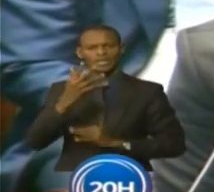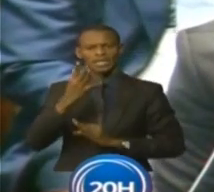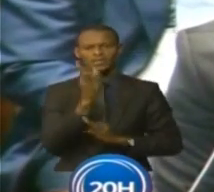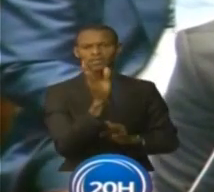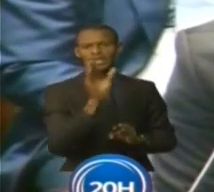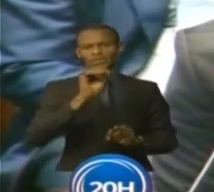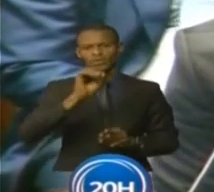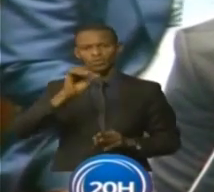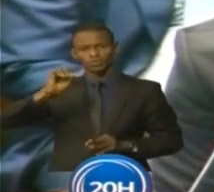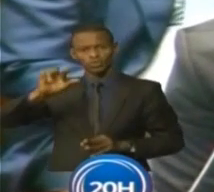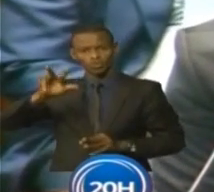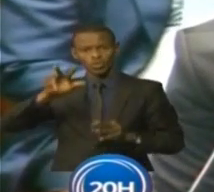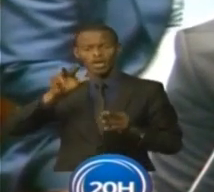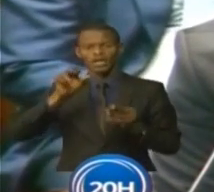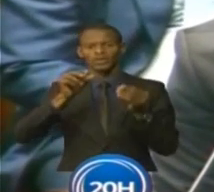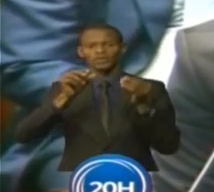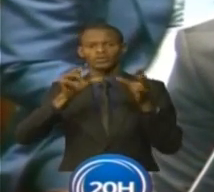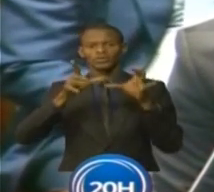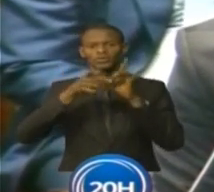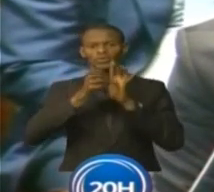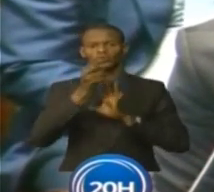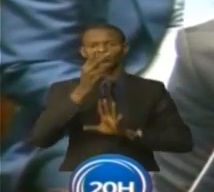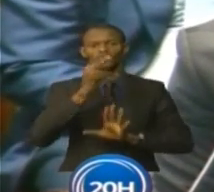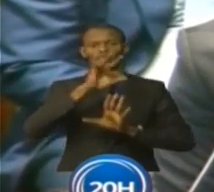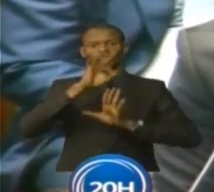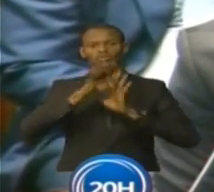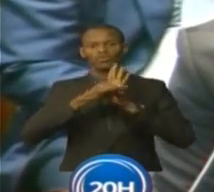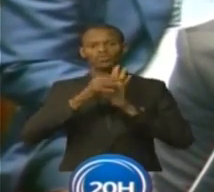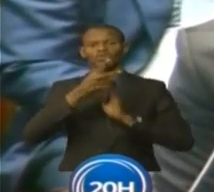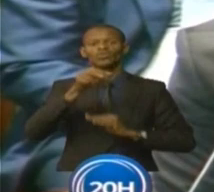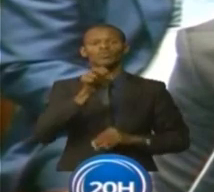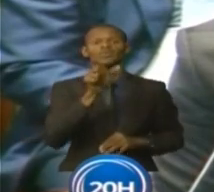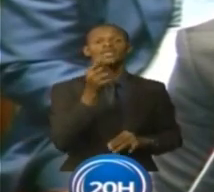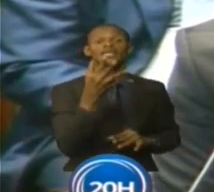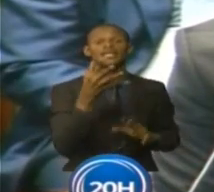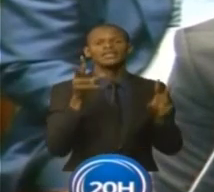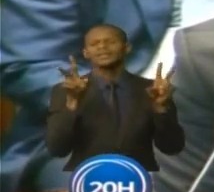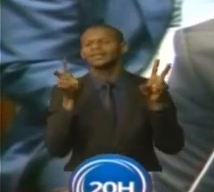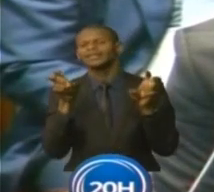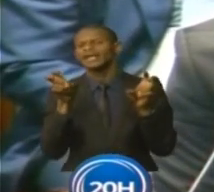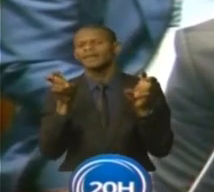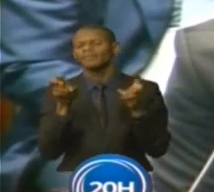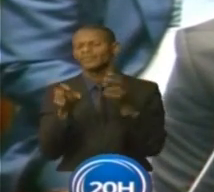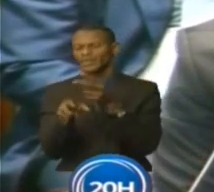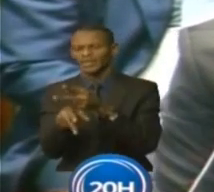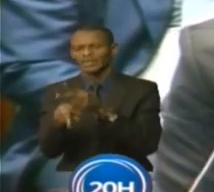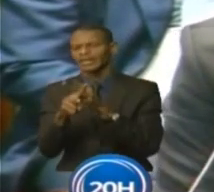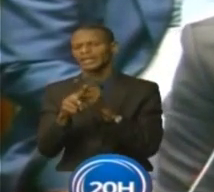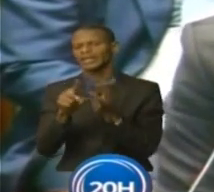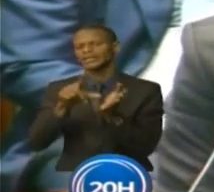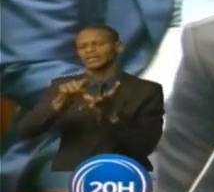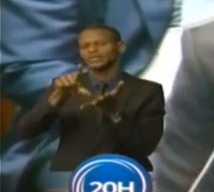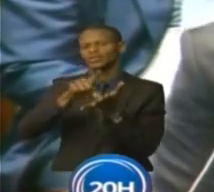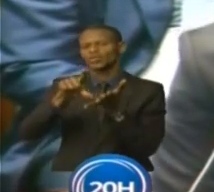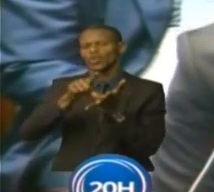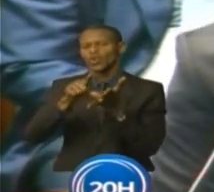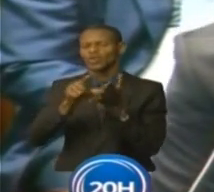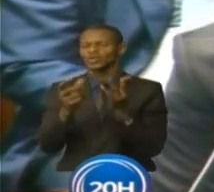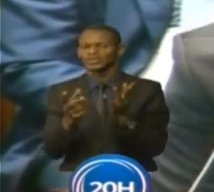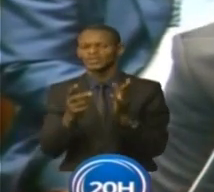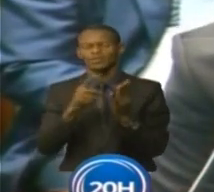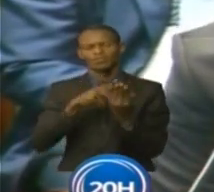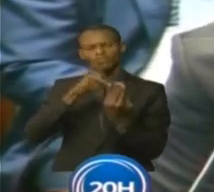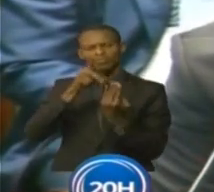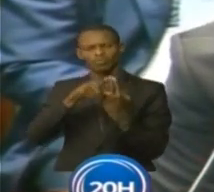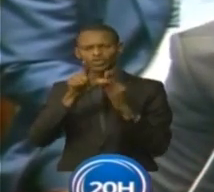15/003 du 12 février 2015 relative au crédit bail. 2. Le projet de